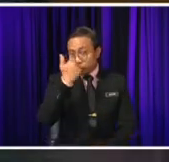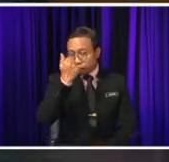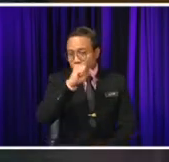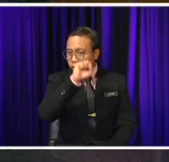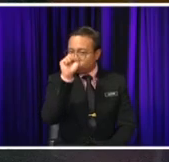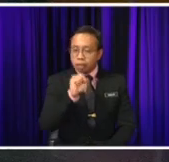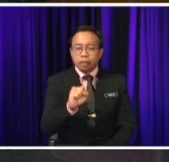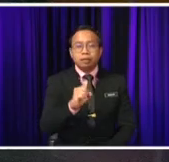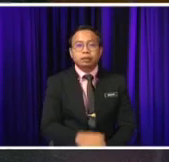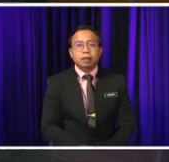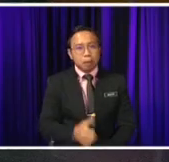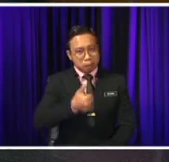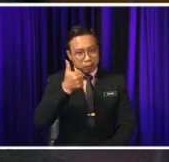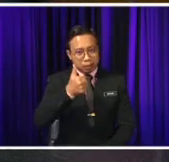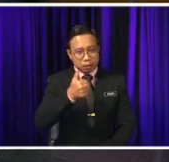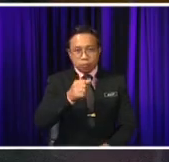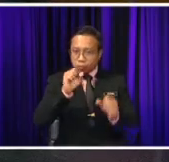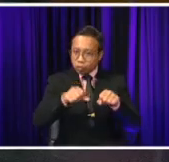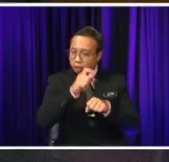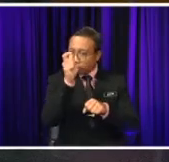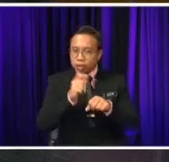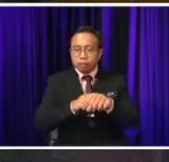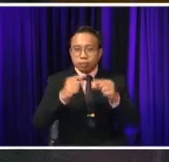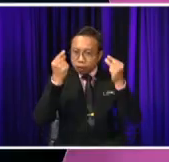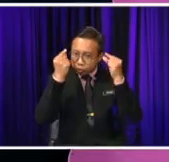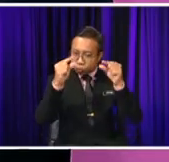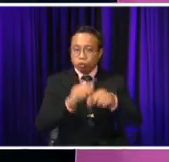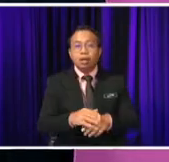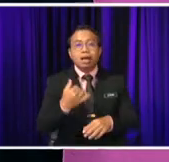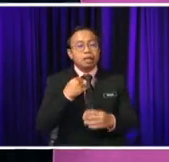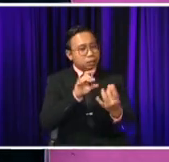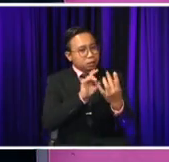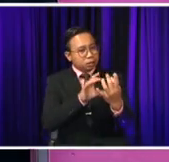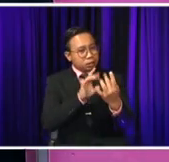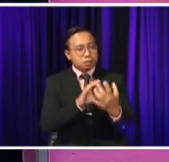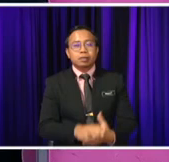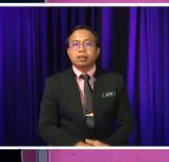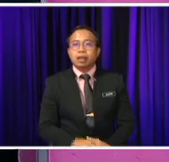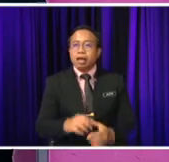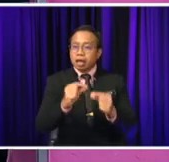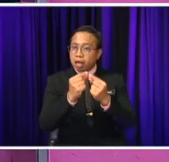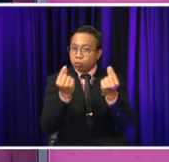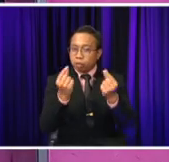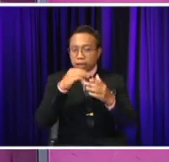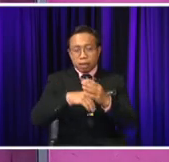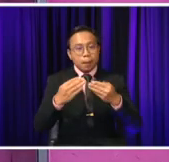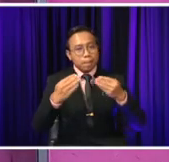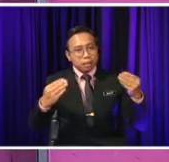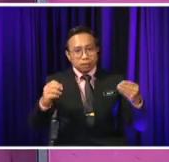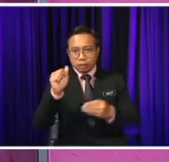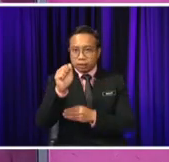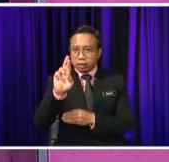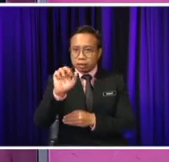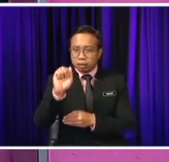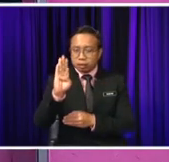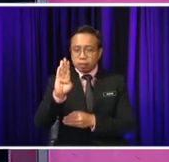kasih Hebat itu yang saya sukanya berlakunya Alquran ini memang dalam bahasa Arab oke dan dianya memang